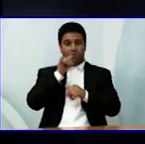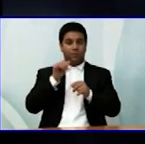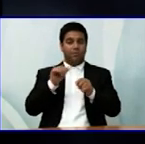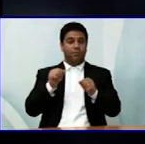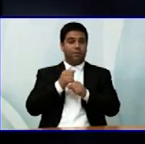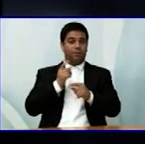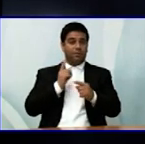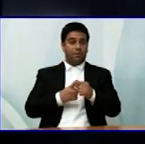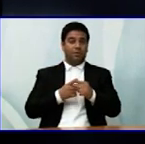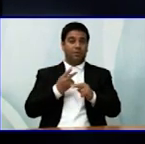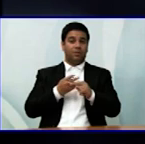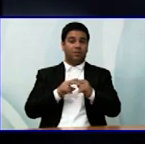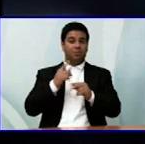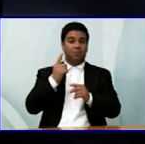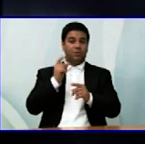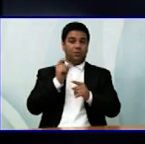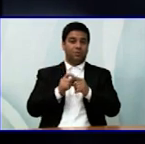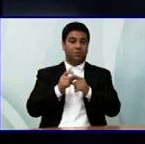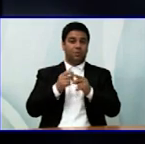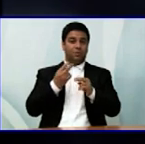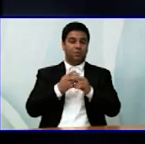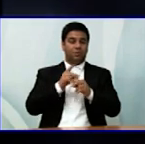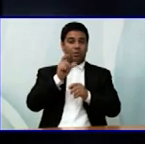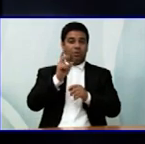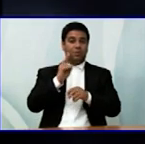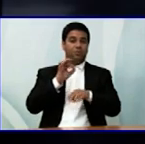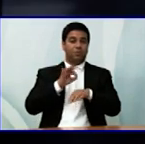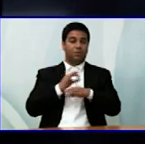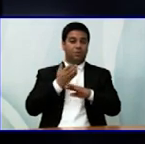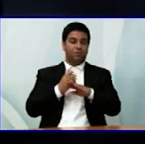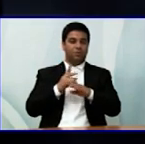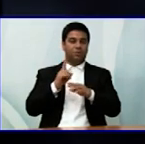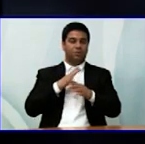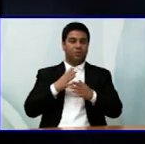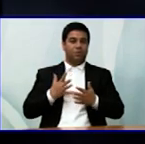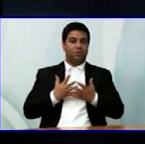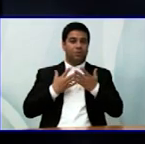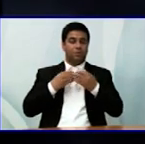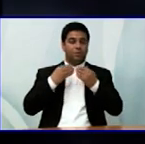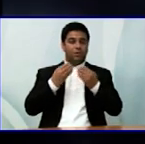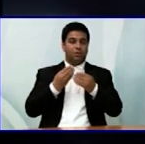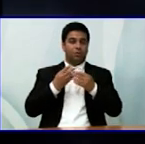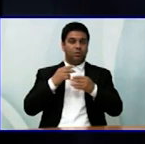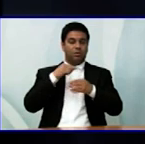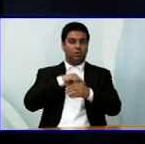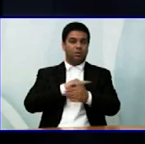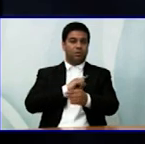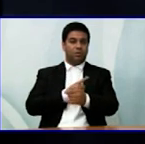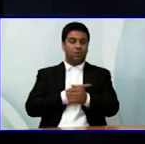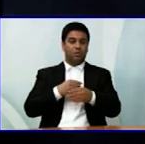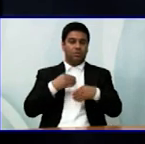qolganda mana shu bir og'iz so'z bemorga ruhiy dalda jismoniy